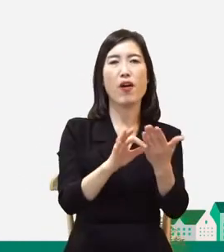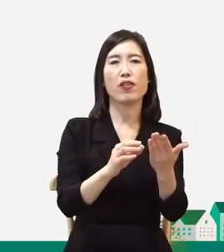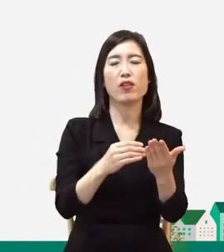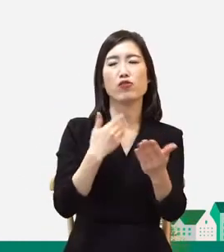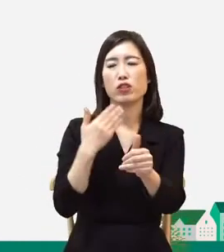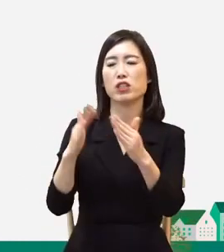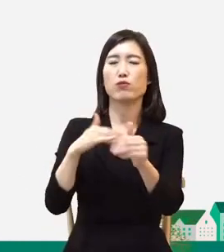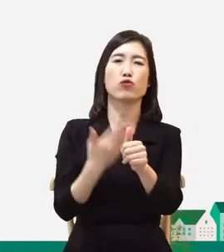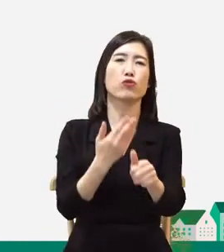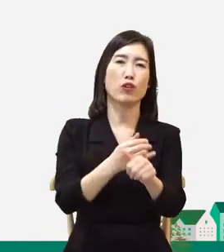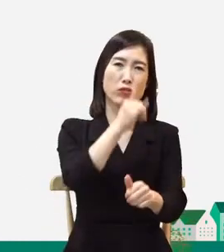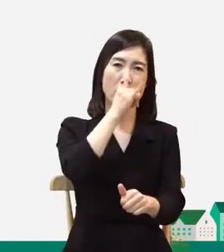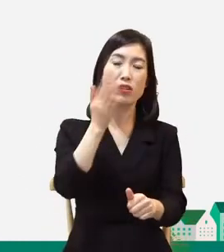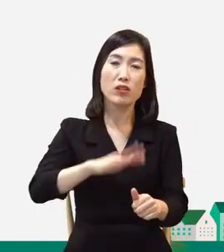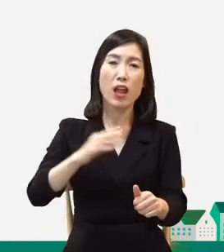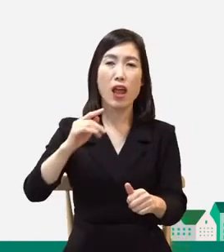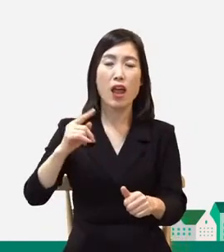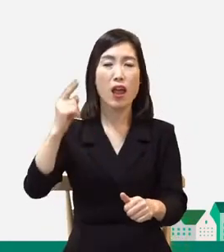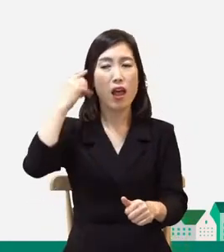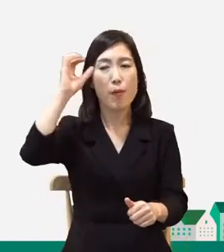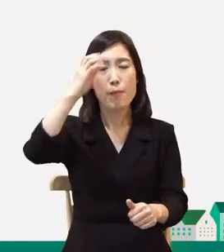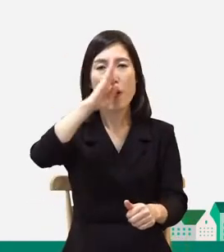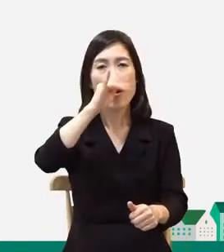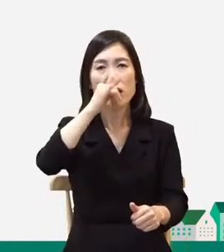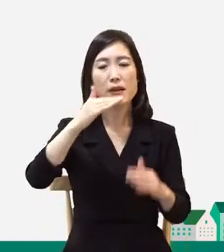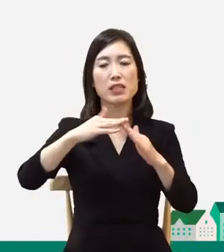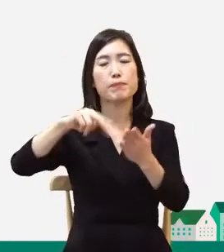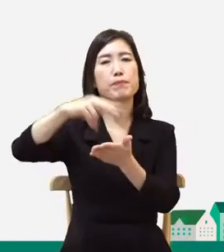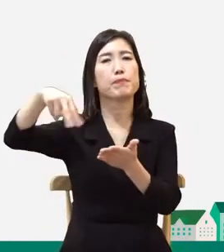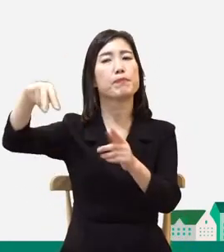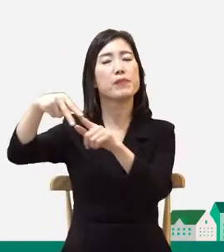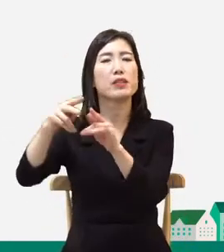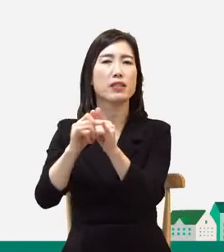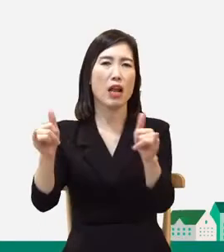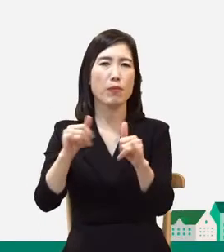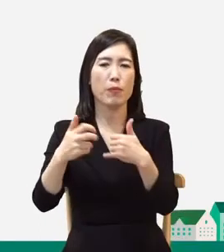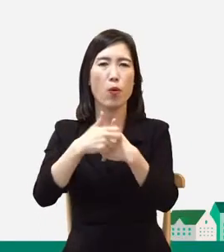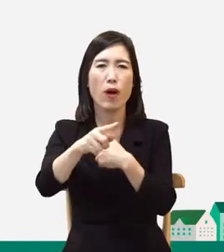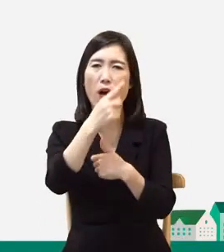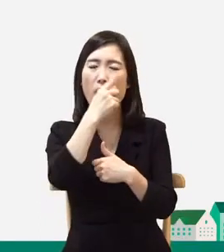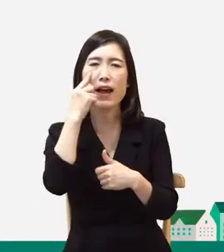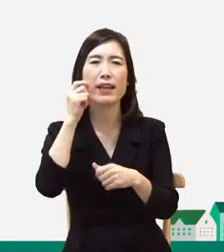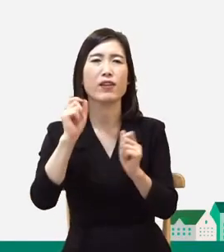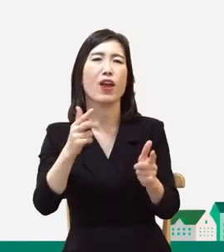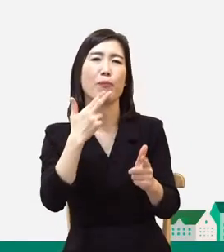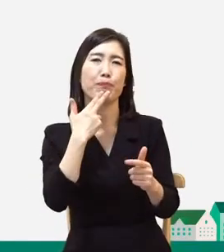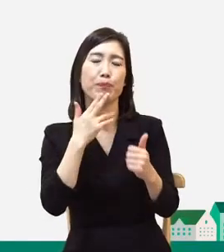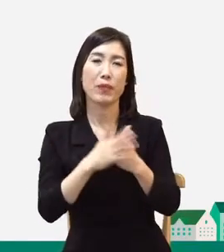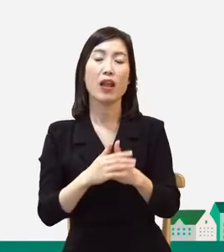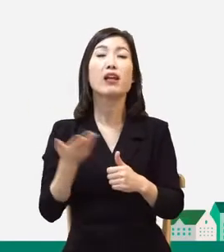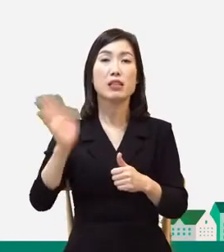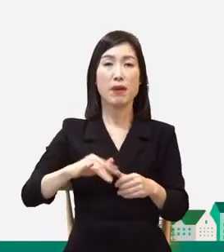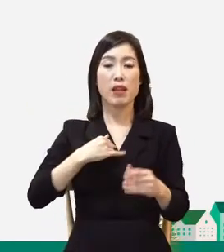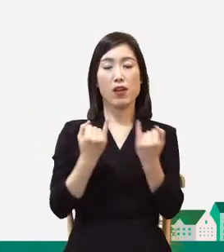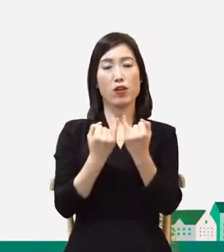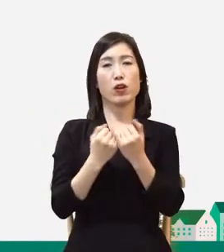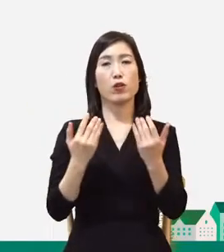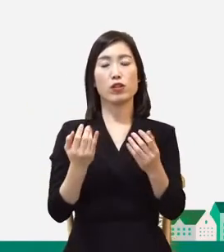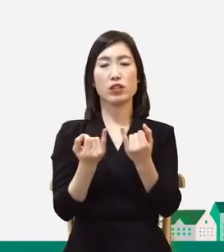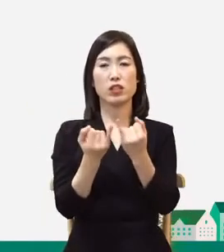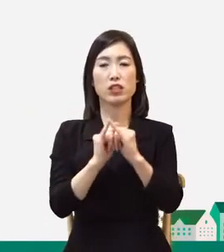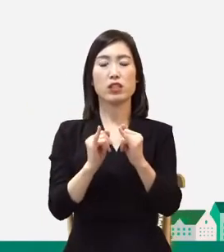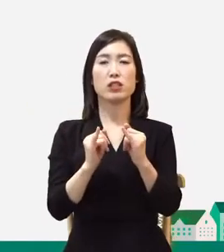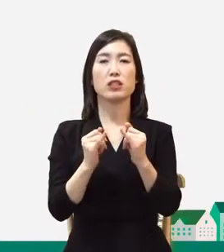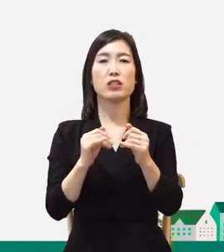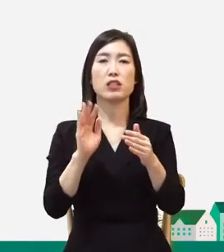대상에서 배제되고 있는 실정입니다. 현재 저희 열린여성센터는 정신질환 여성 노숙인을 위한 전환형 지원주택을